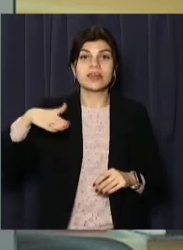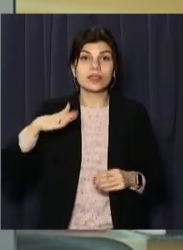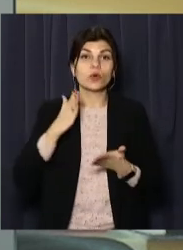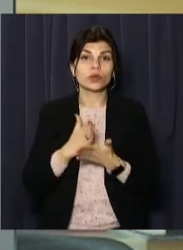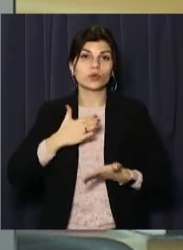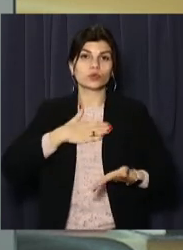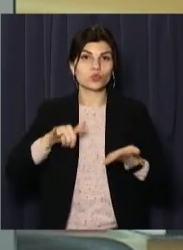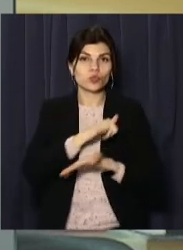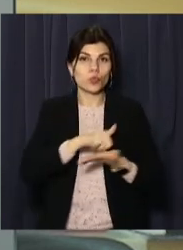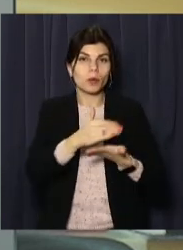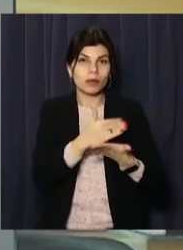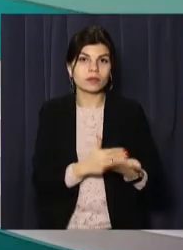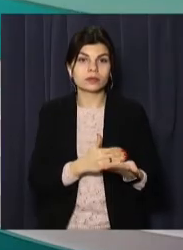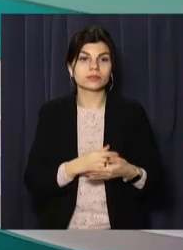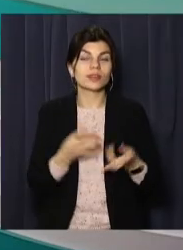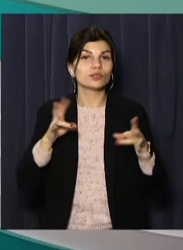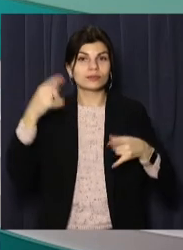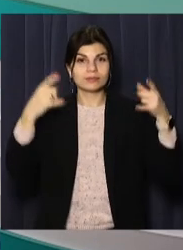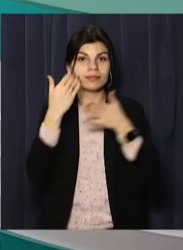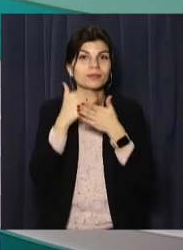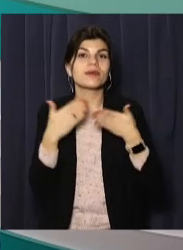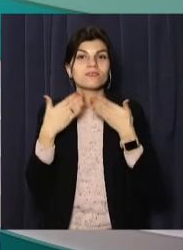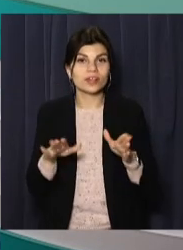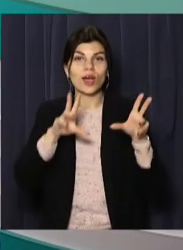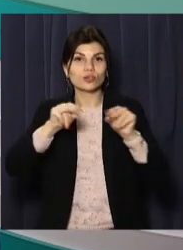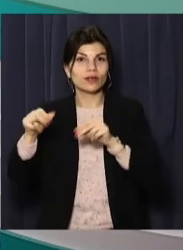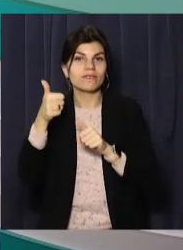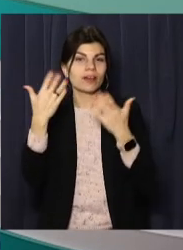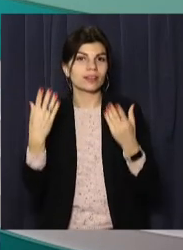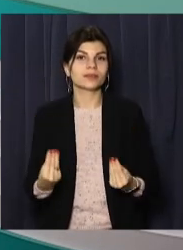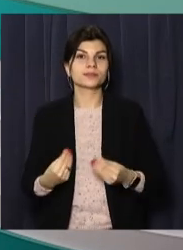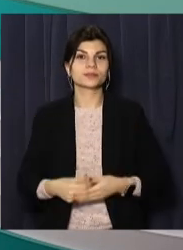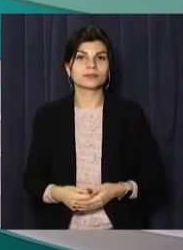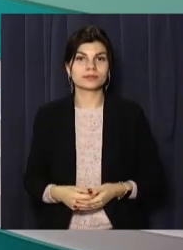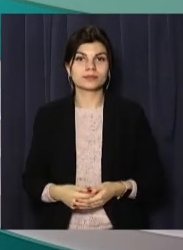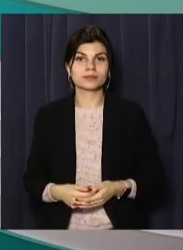Сюжети переглядайте на нашому YouTube-каналі. Залишайтесь з відкритим. Вдалого вам дня!